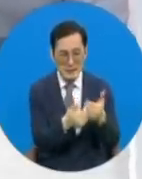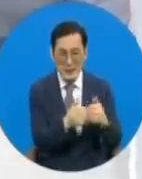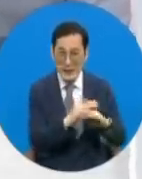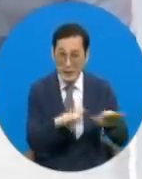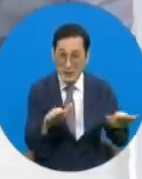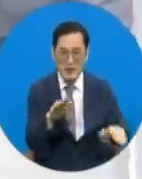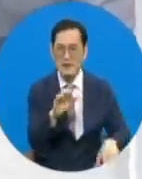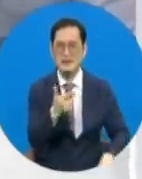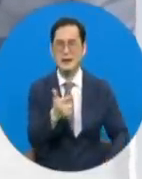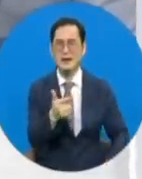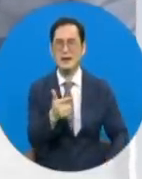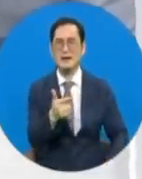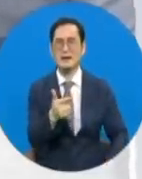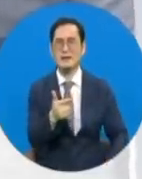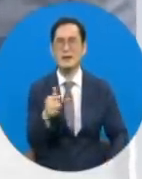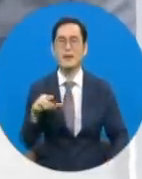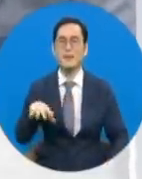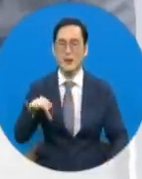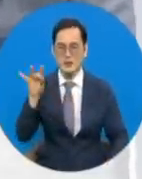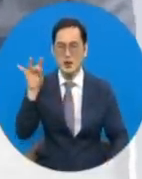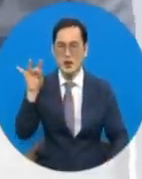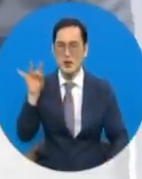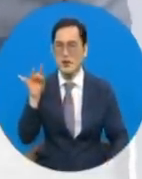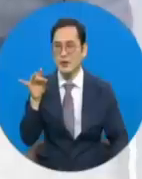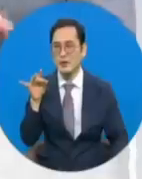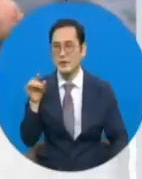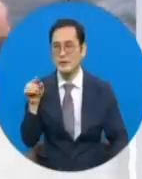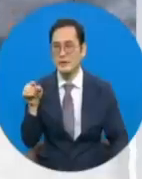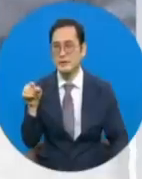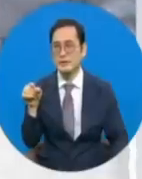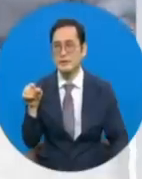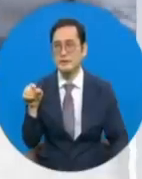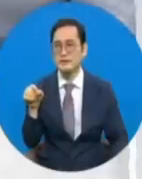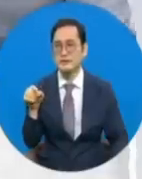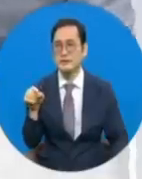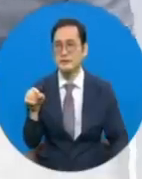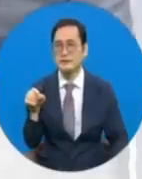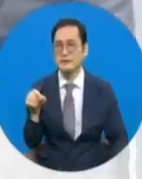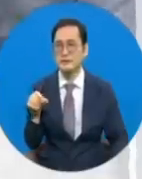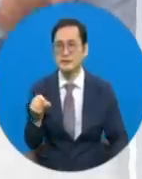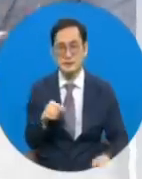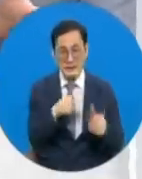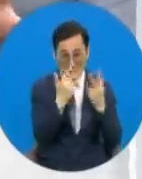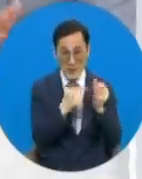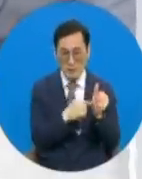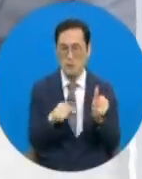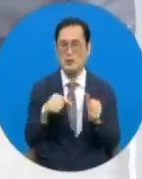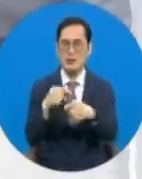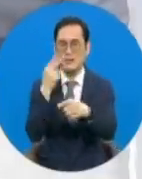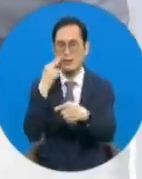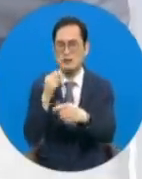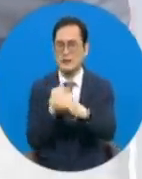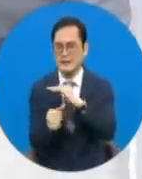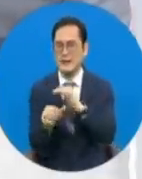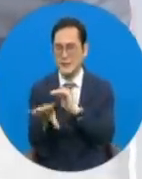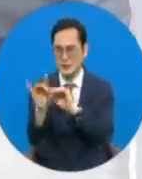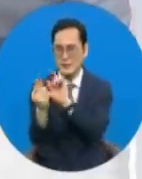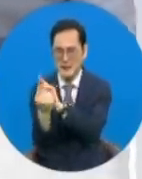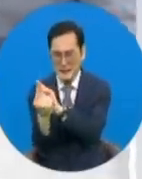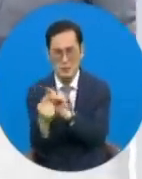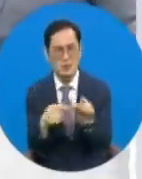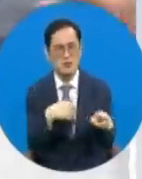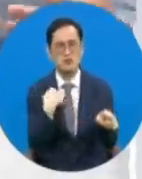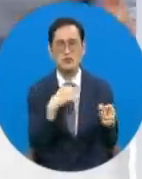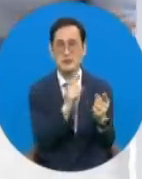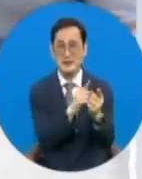외교를 한다 그러면 미국 대사를 먼저 만나야죠. 그리고 중국 대사를 만날 것 같으면 여당을 먼저 만나라.